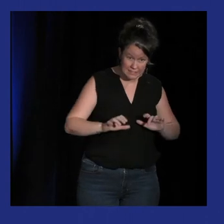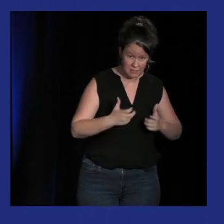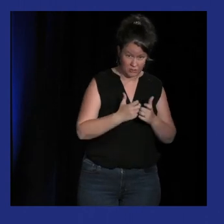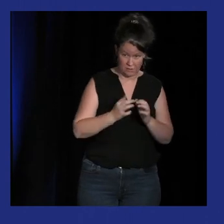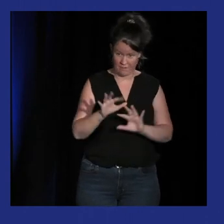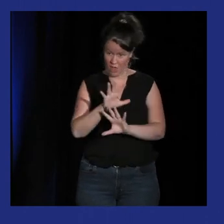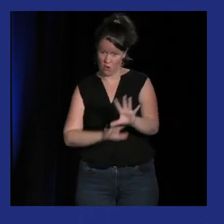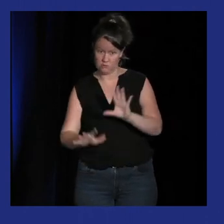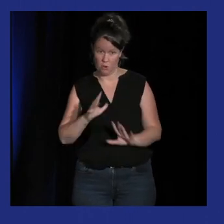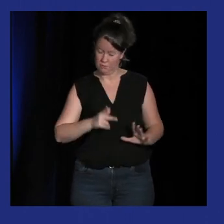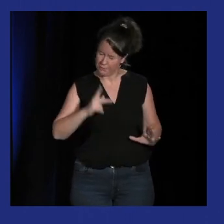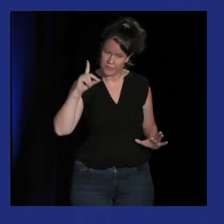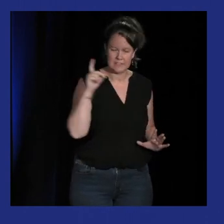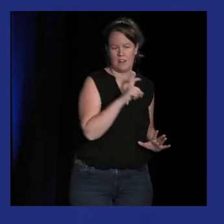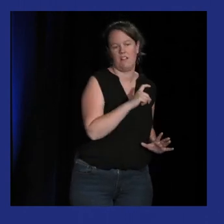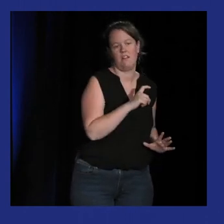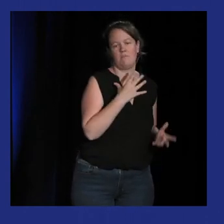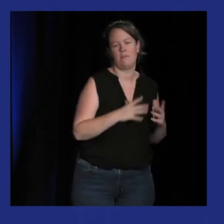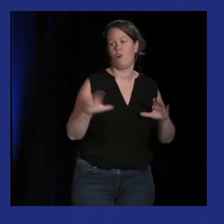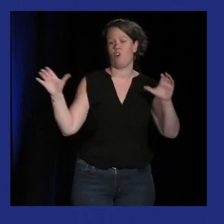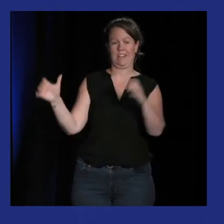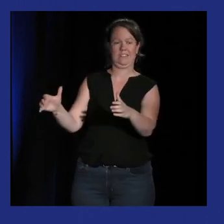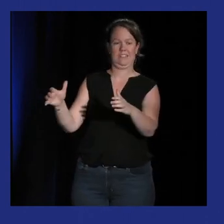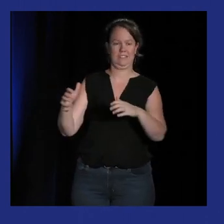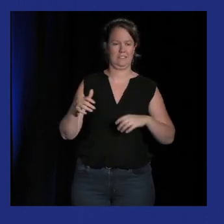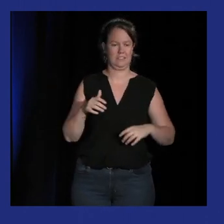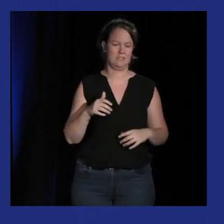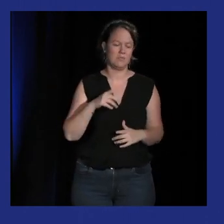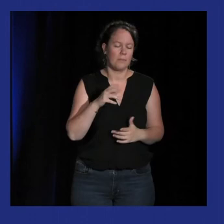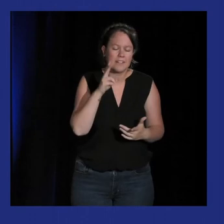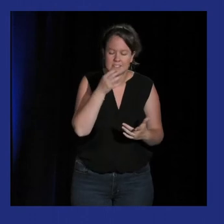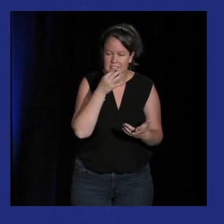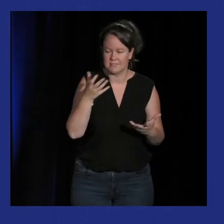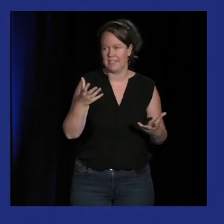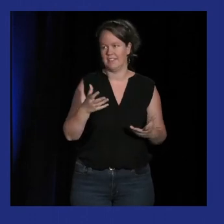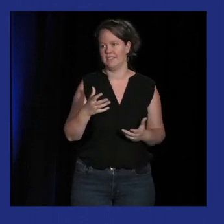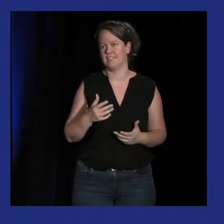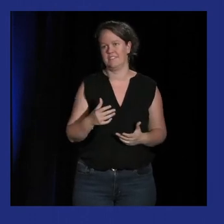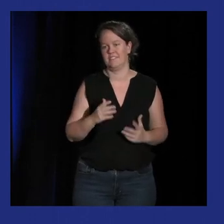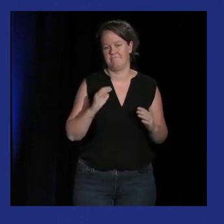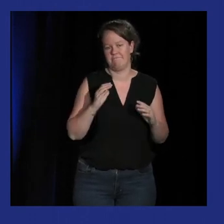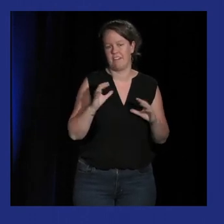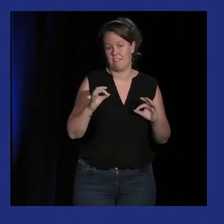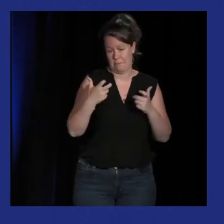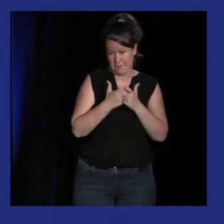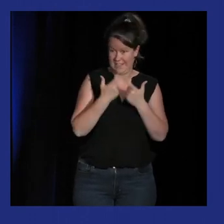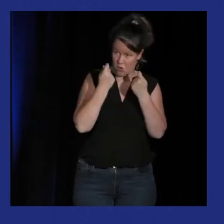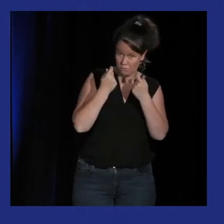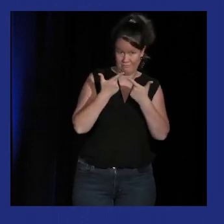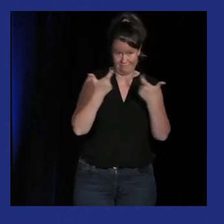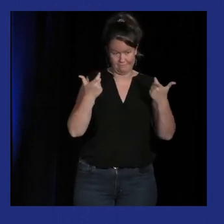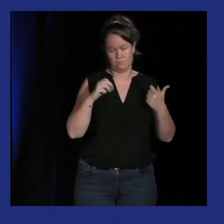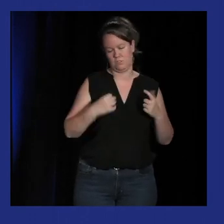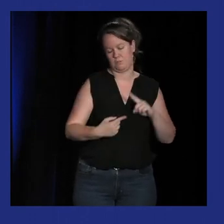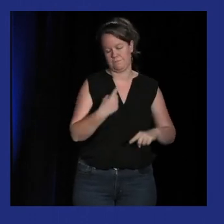orchestre encore une fois tout ça c'est la réflexion rhétorique c'est beaucoup plus complexe mais fondamentalement la question de l'économie elle est aussi là